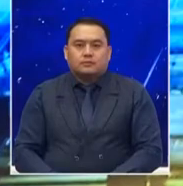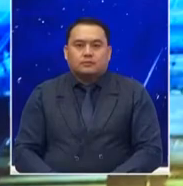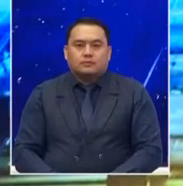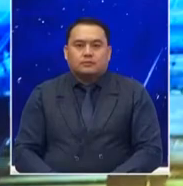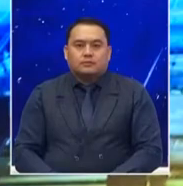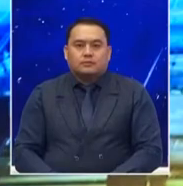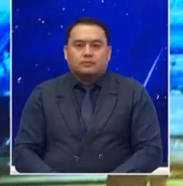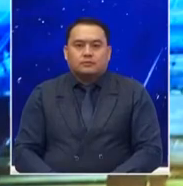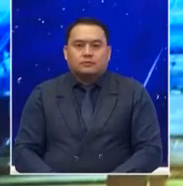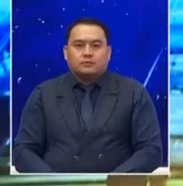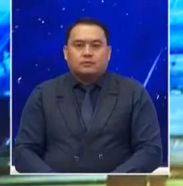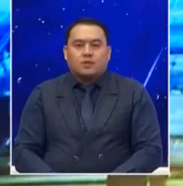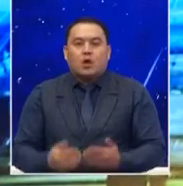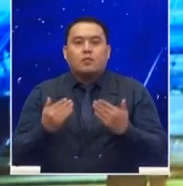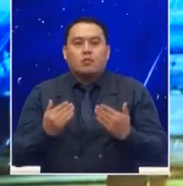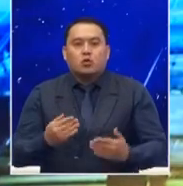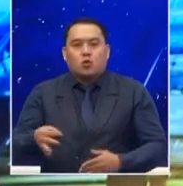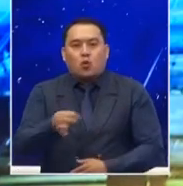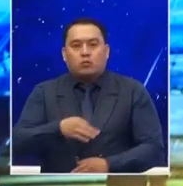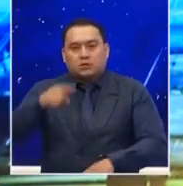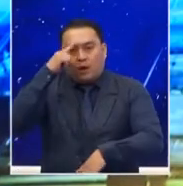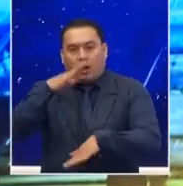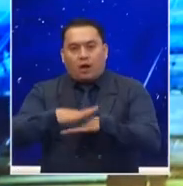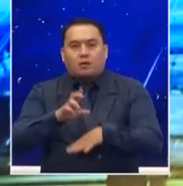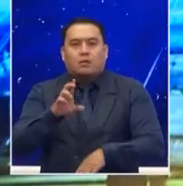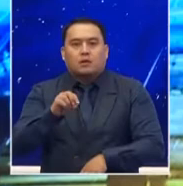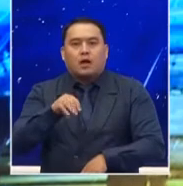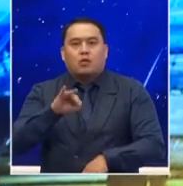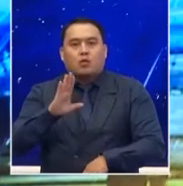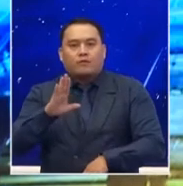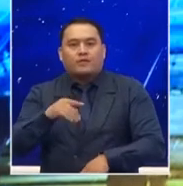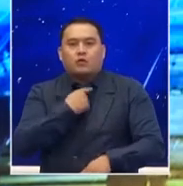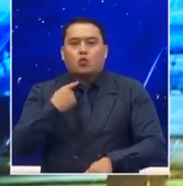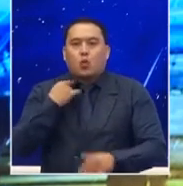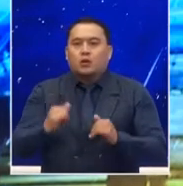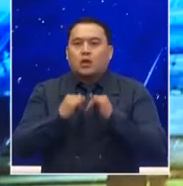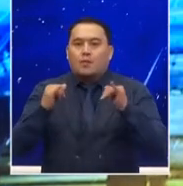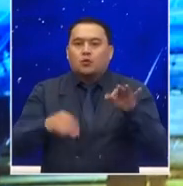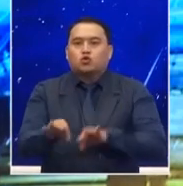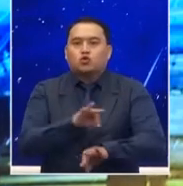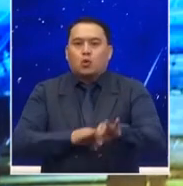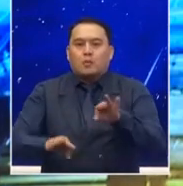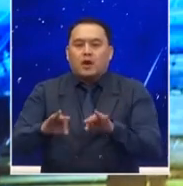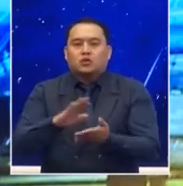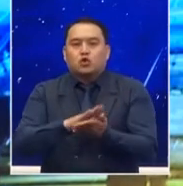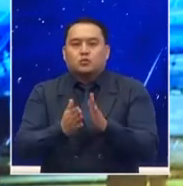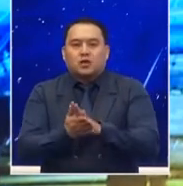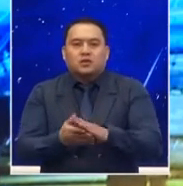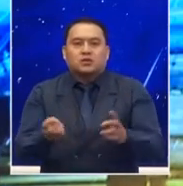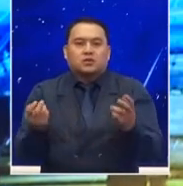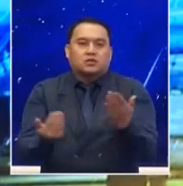Жеті рет өлшеп, бір рет кес деген. Бүгін облыс әкімі Амандық Баталов Талдықорған қаласының дамуы бойынша жоба жоспарларды қайта